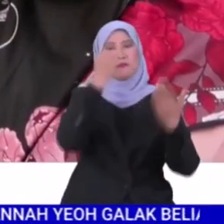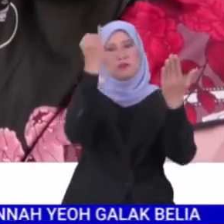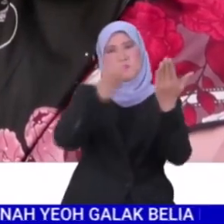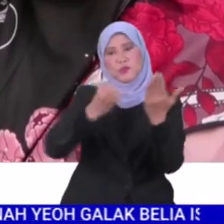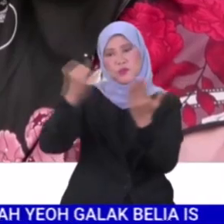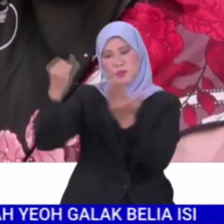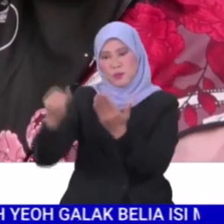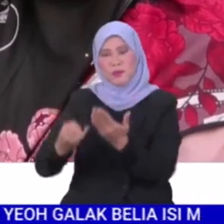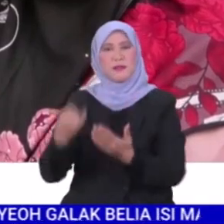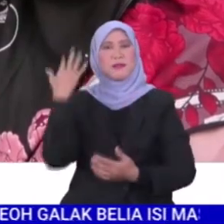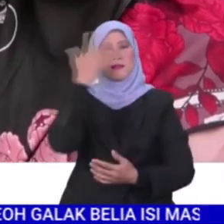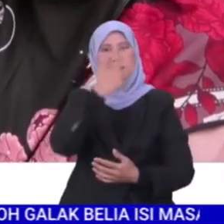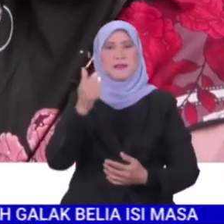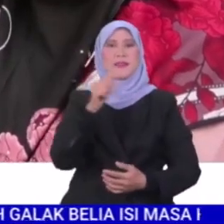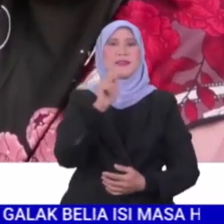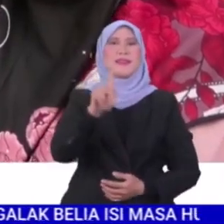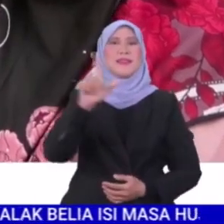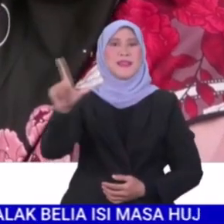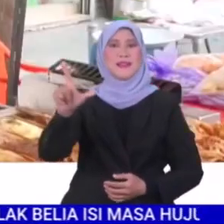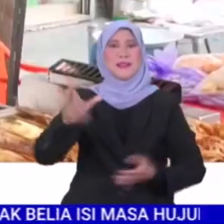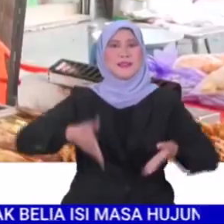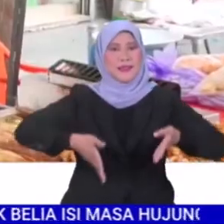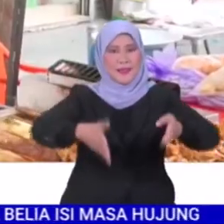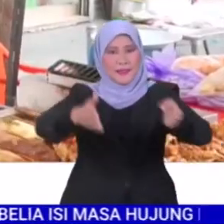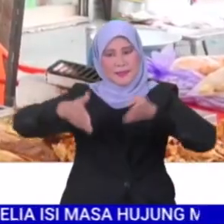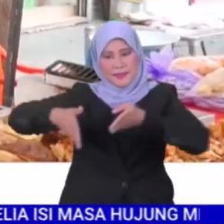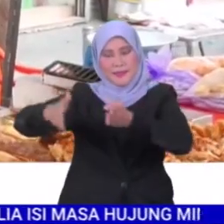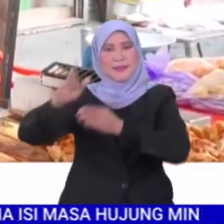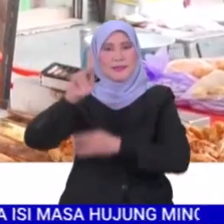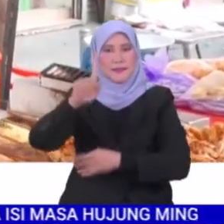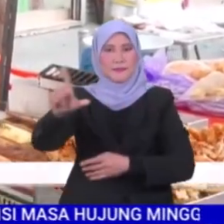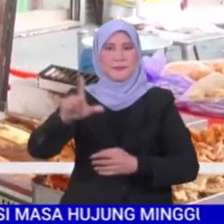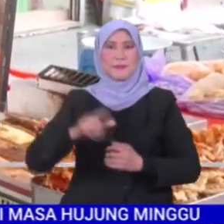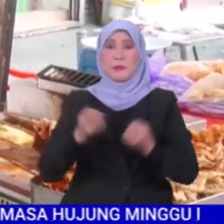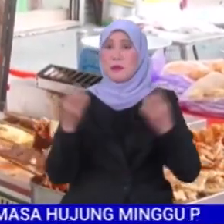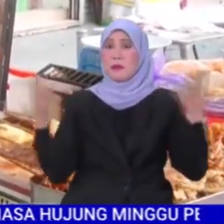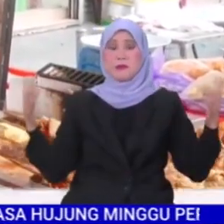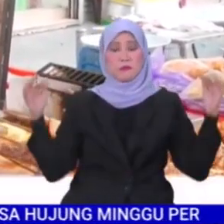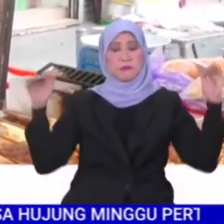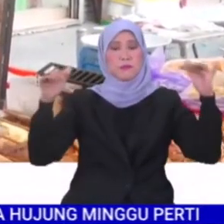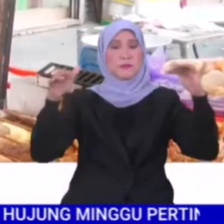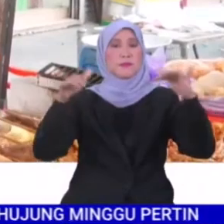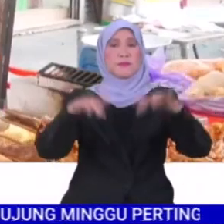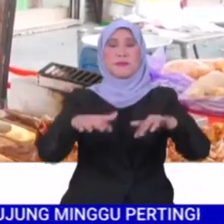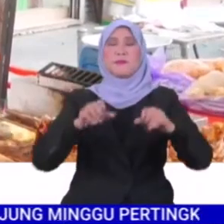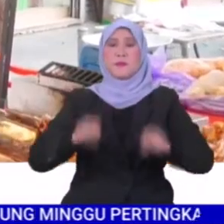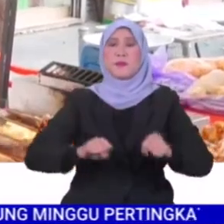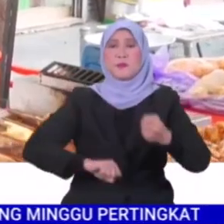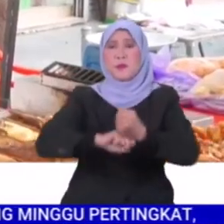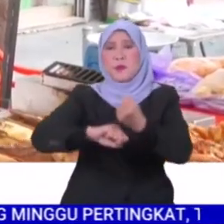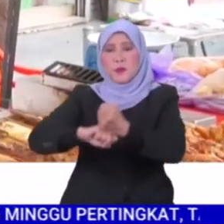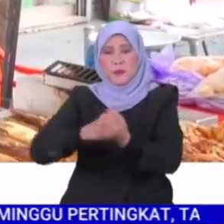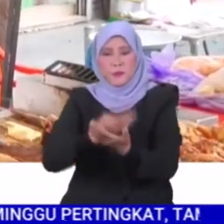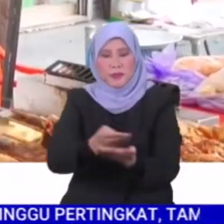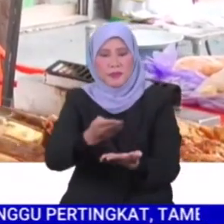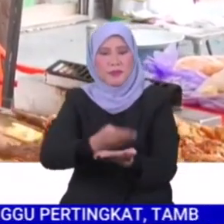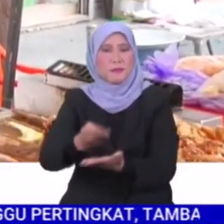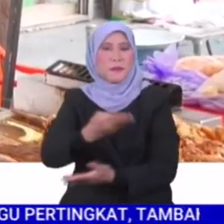punya lorong-lorong di Kuala Lumpur. Okey jugalah bagi ramai orang datang, support kita orang beli